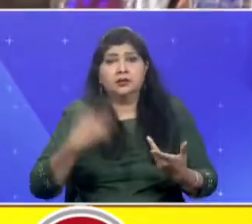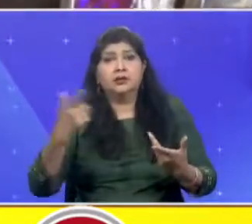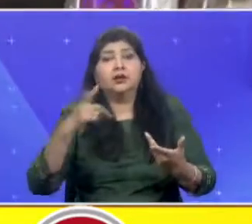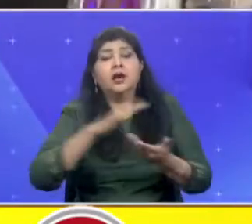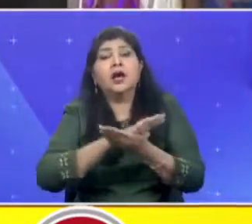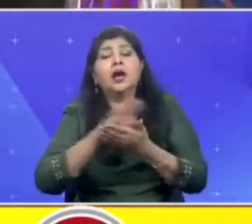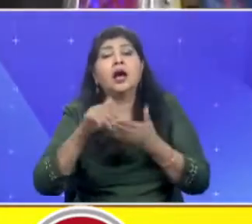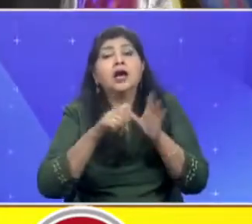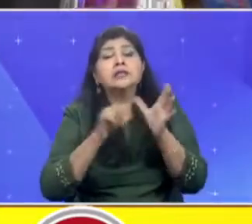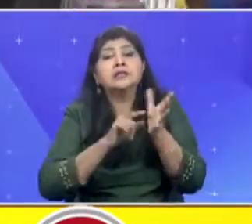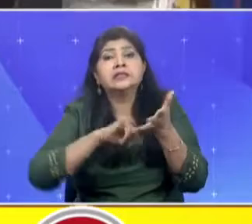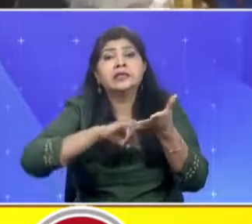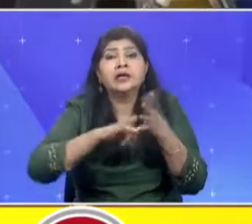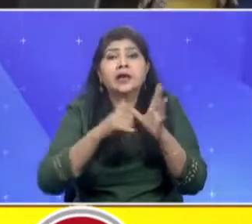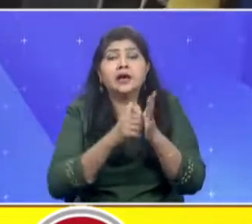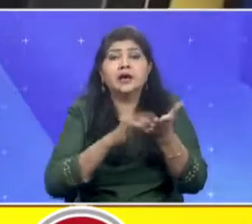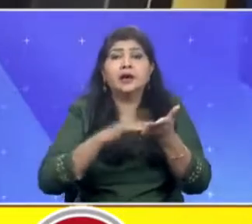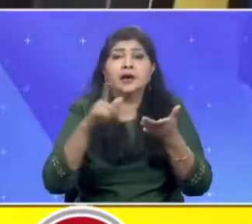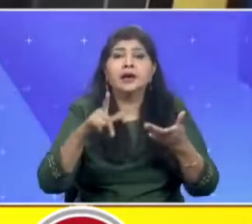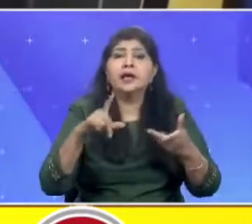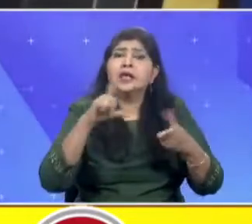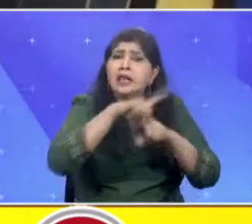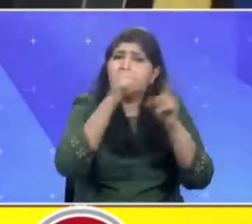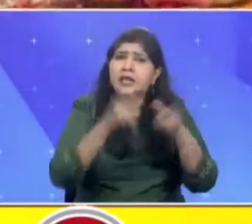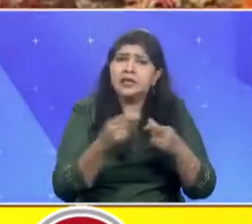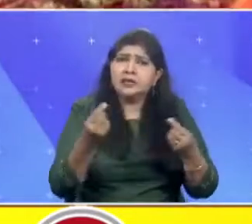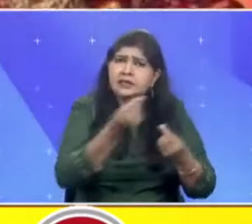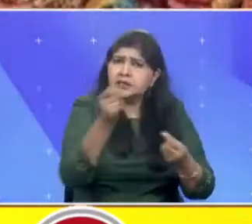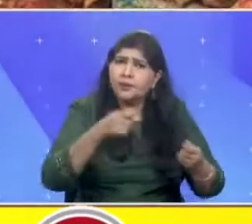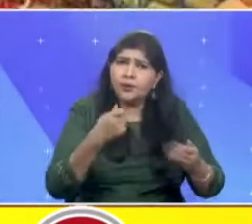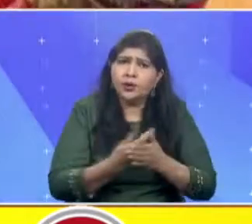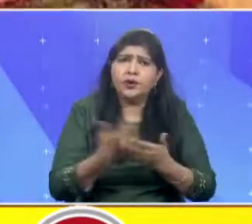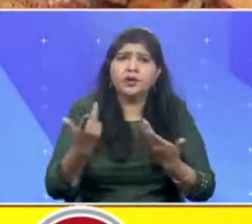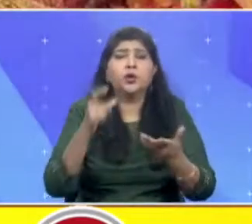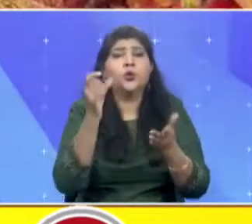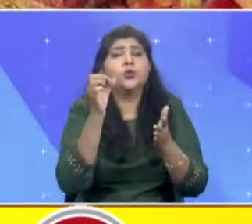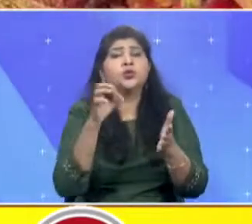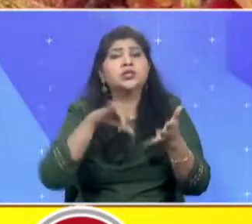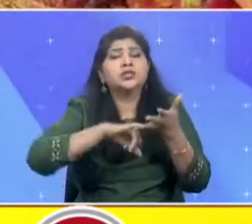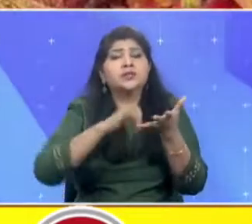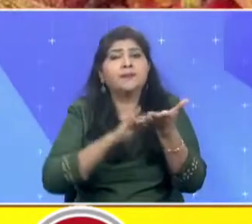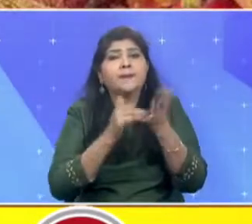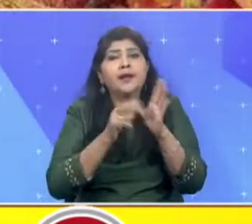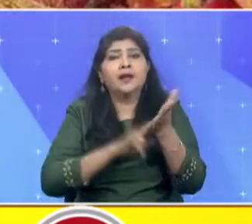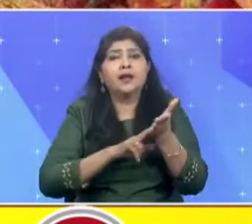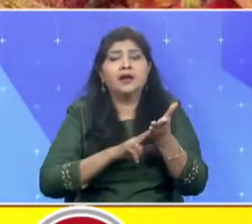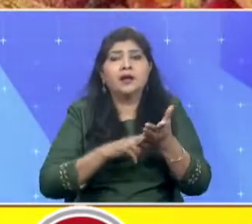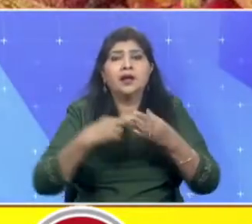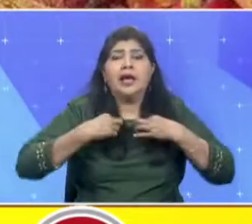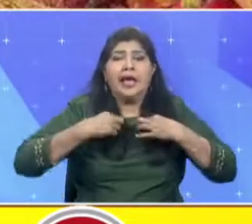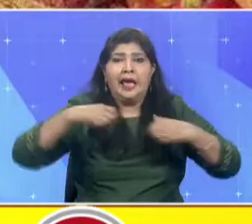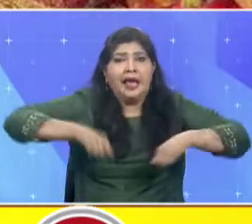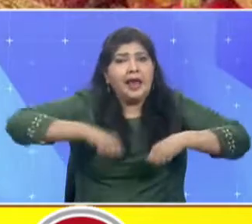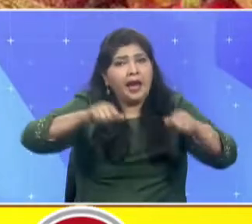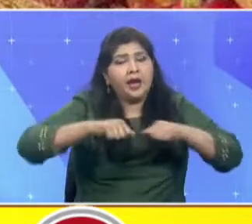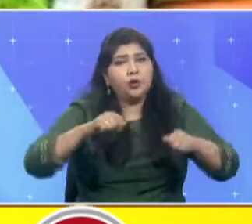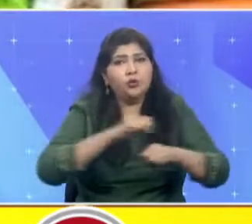के लेदर प्रोडक्ट हो या उस्मानाबाद के हैंडलूम प्रोडक्ट,